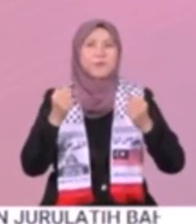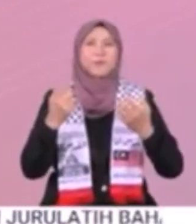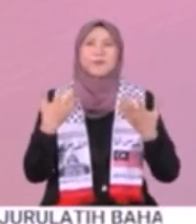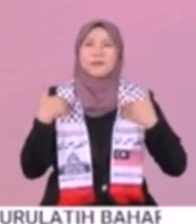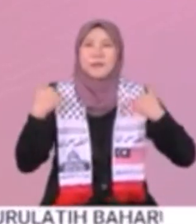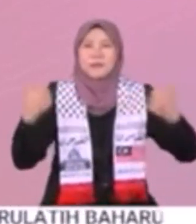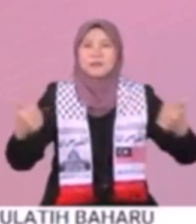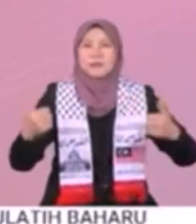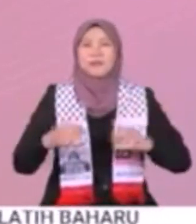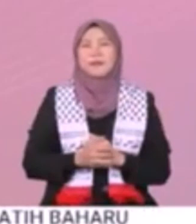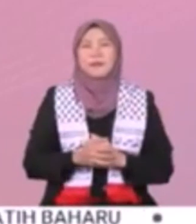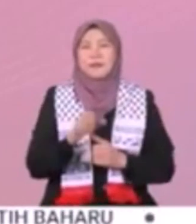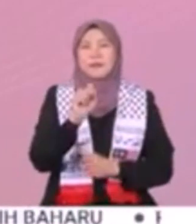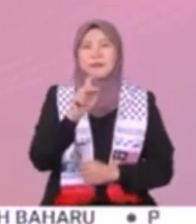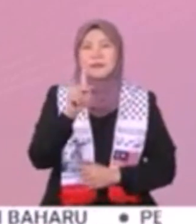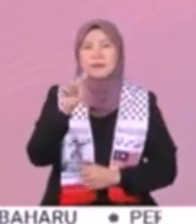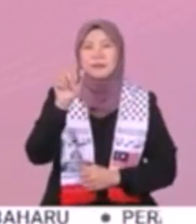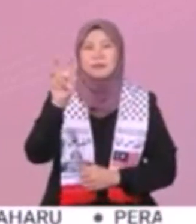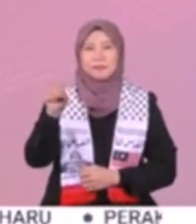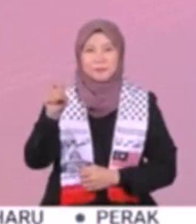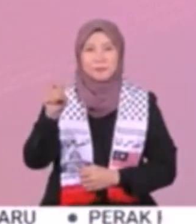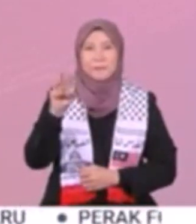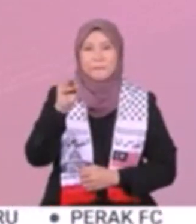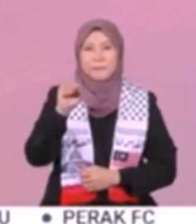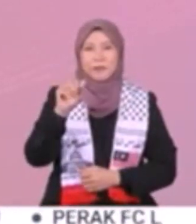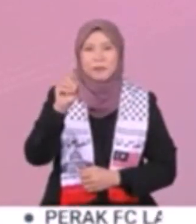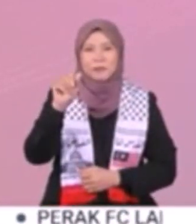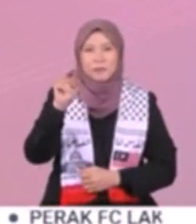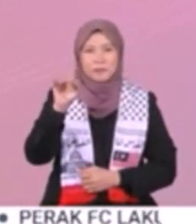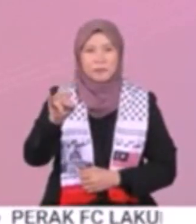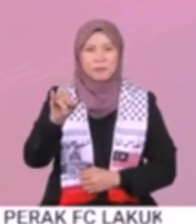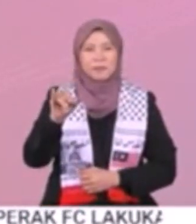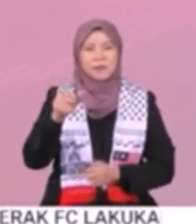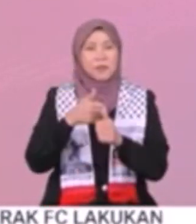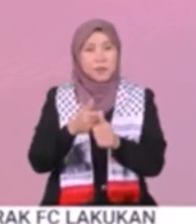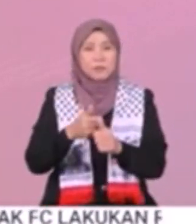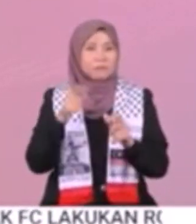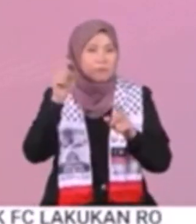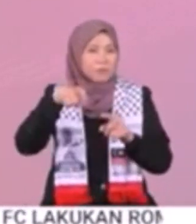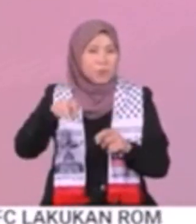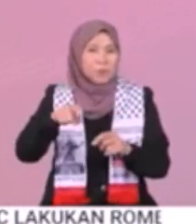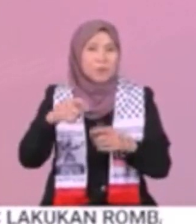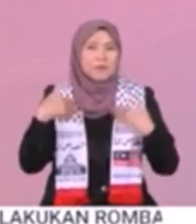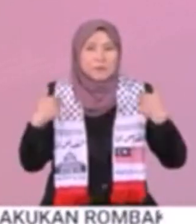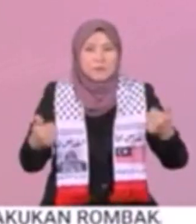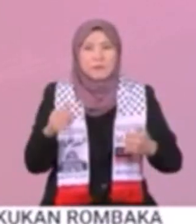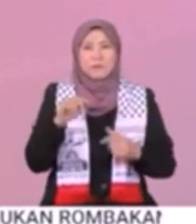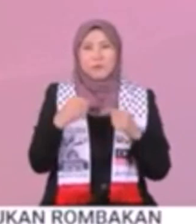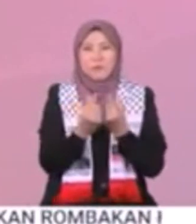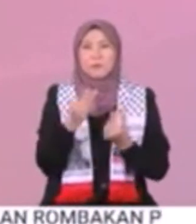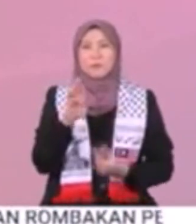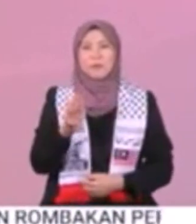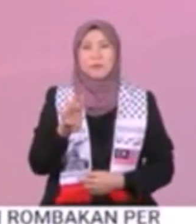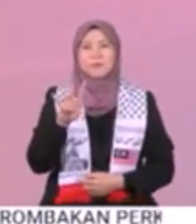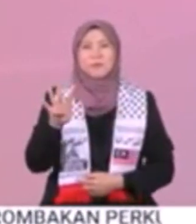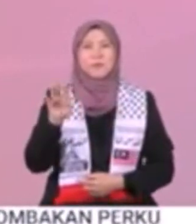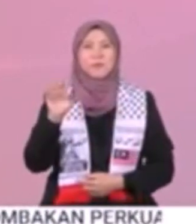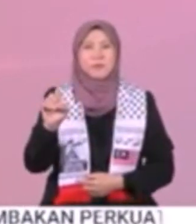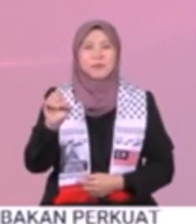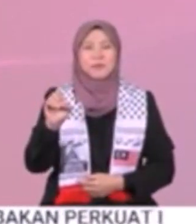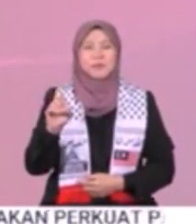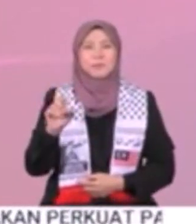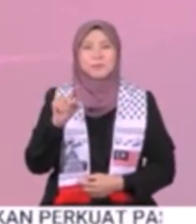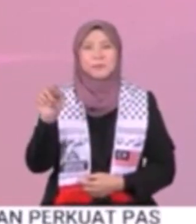Perubatan Madani, inisiatif rintis kerajaan dalam menampung keperluan kesihatan golongan B40. Zakia Mani